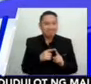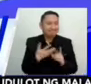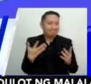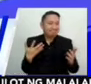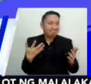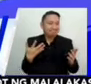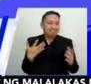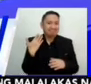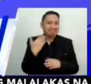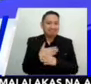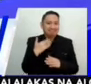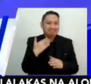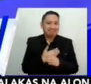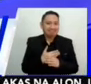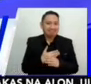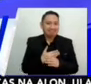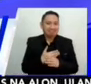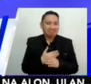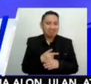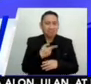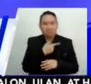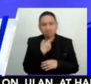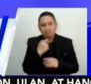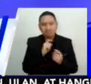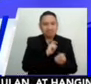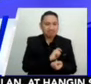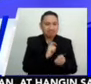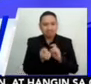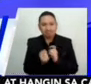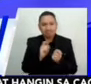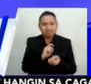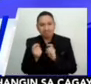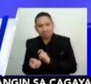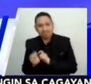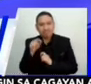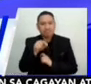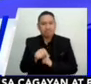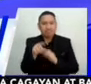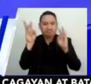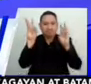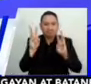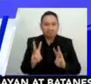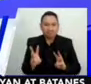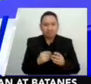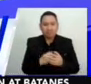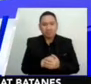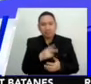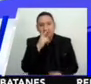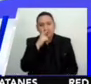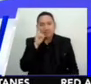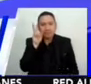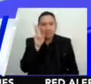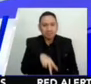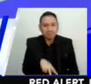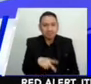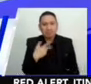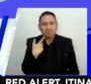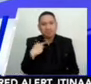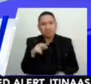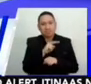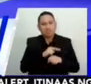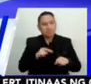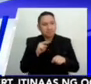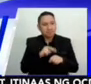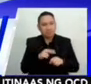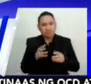ang pabago-bagong lagay ng panahon kahapon dahil sa bagong Leon nag zero visibility na sa National highway sa lakas ng ulan